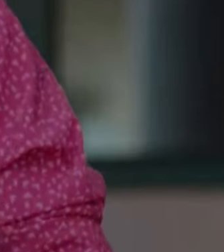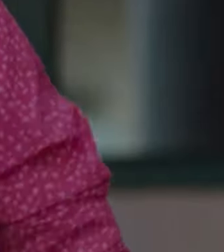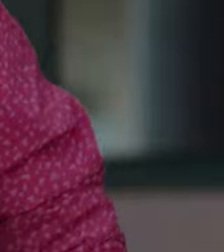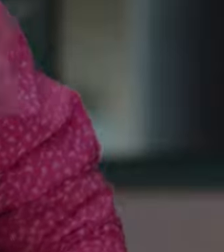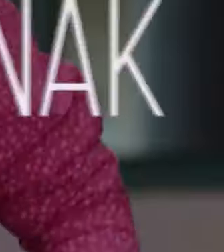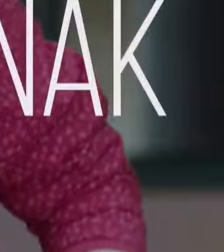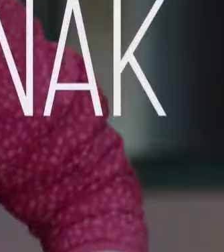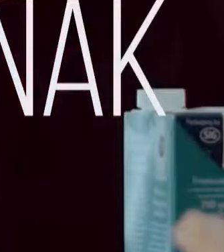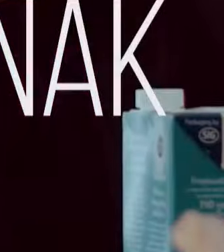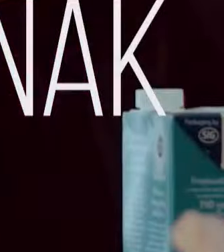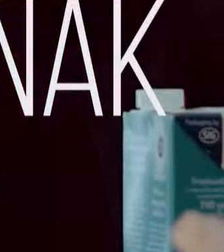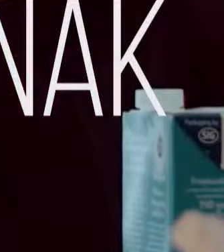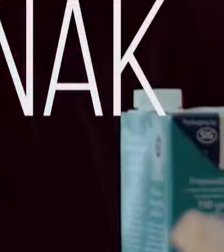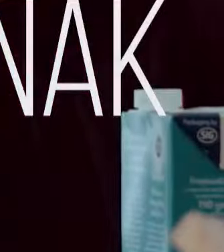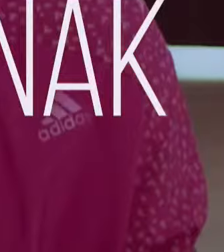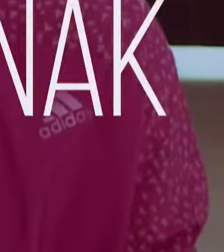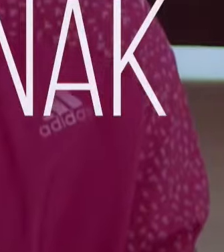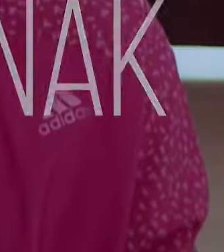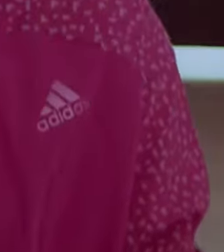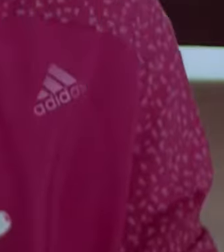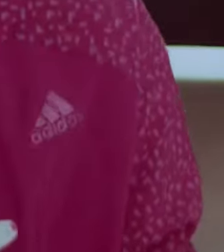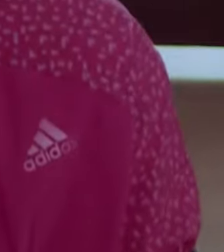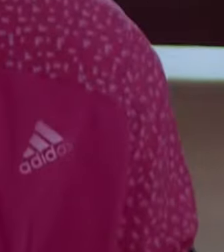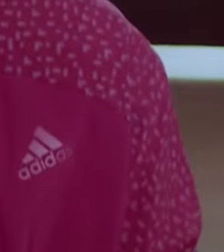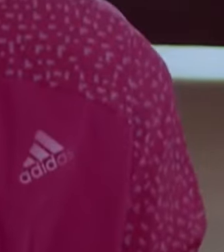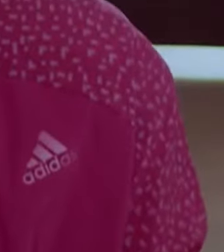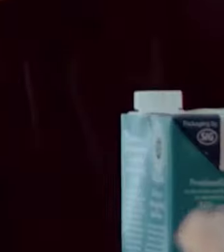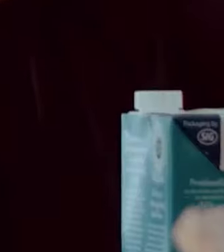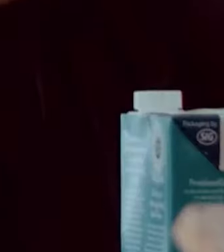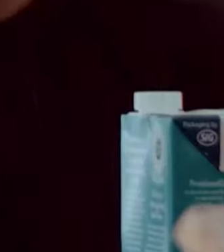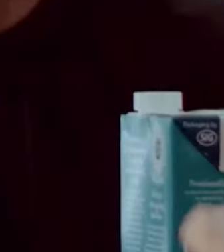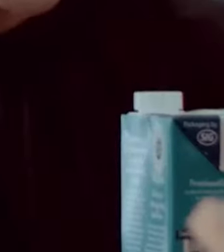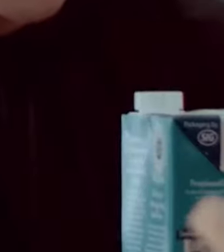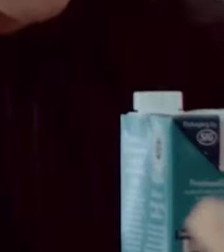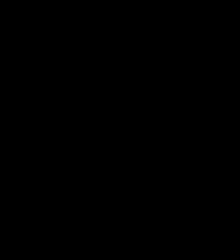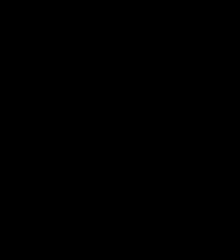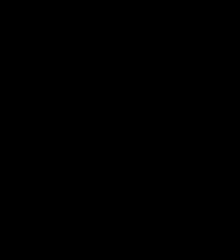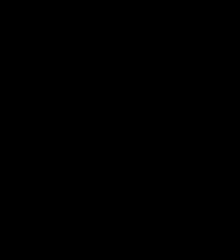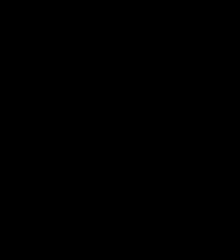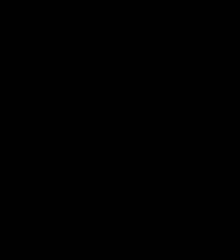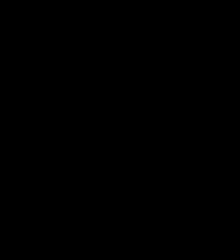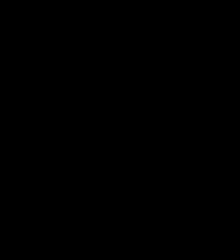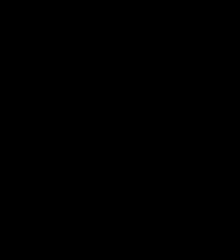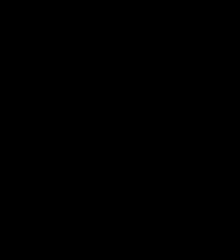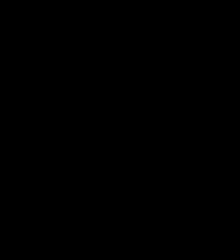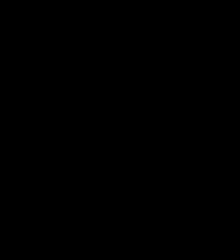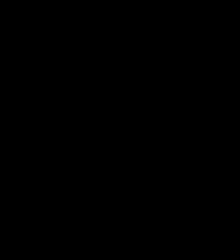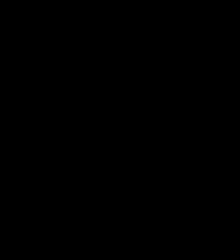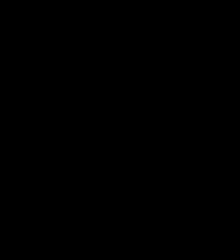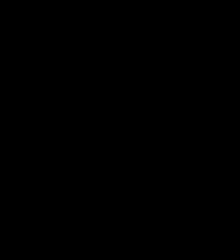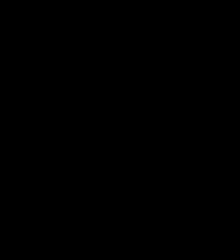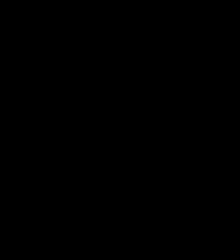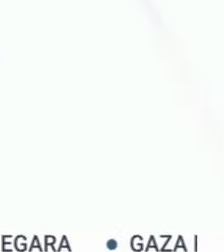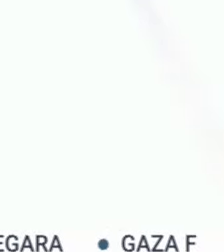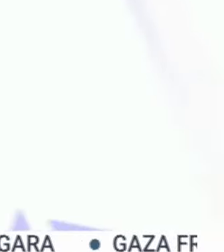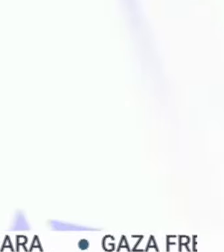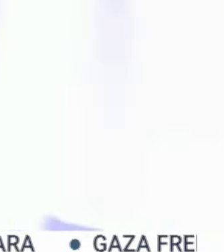perhatian. Zahirkan kasih sayang terhadap anak-anak. Jika perlu ditegur, tegurlah dengan kasih sayang.